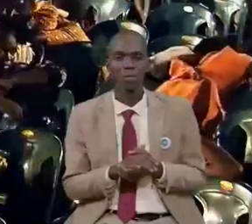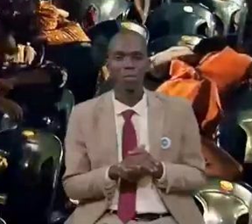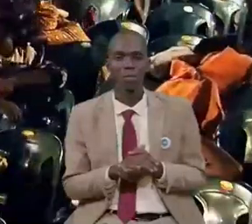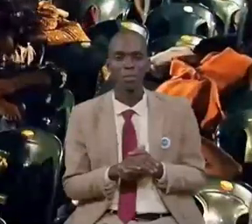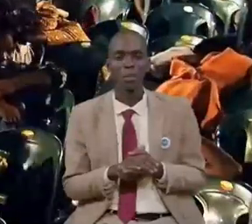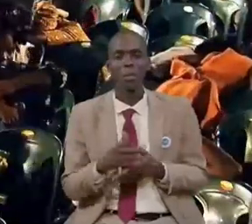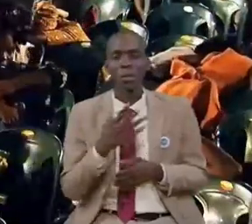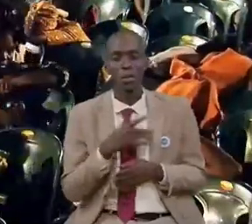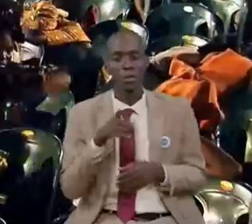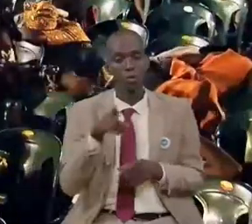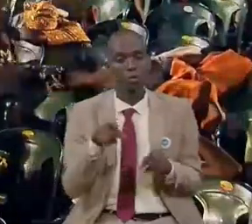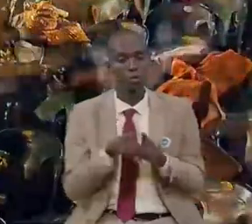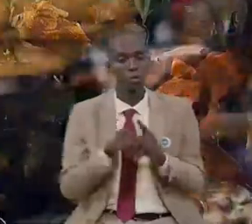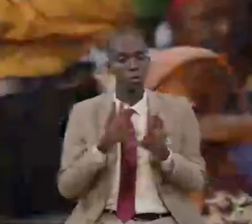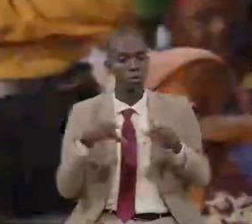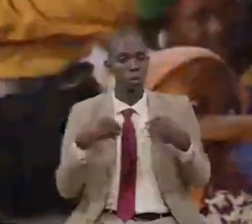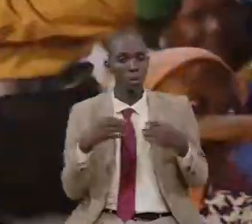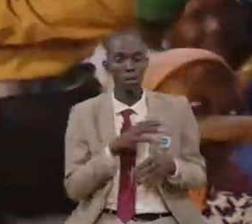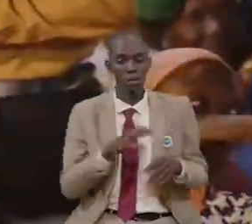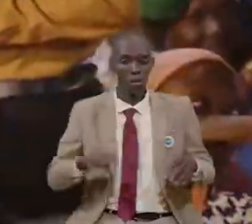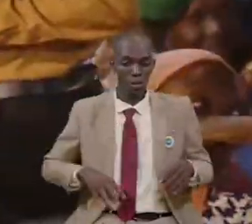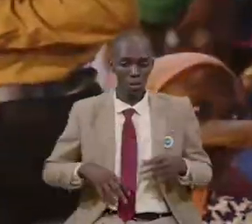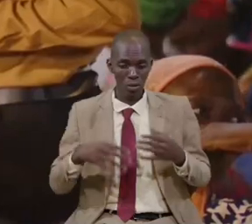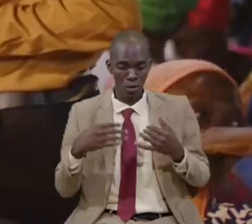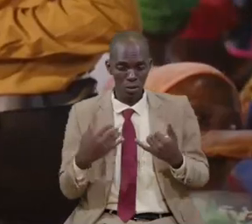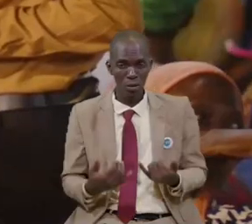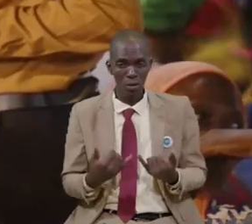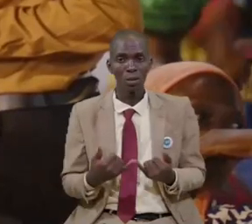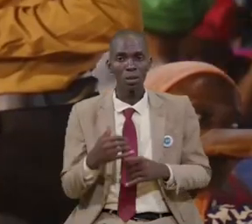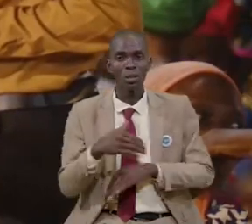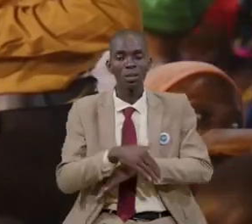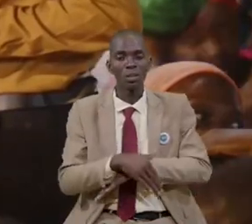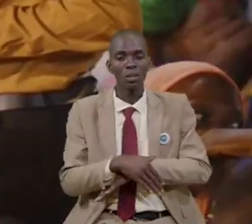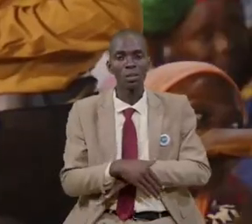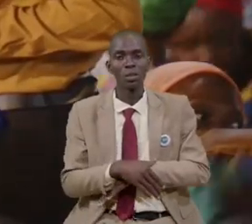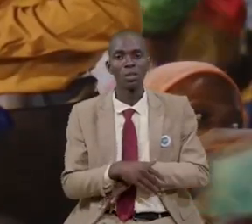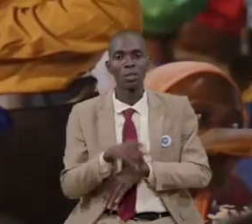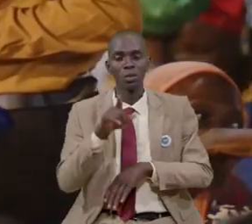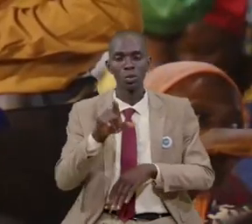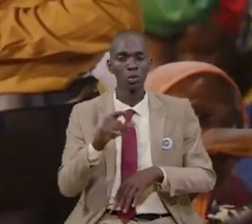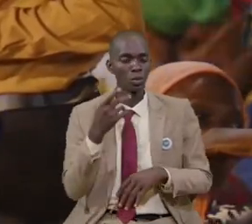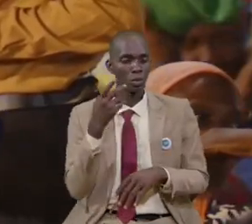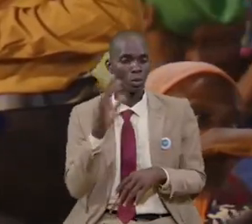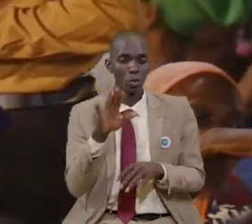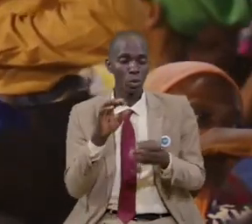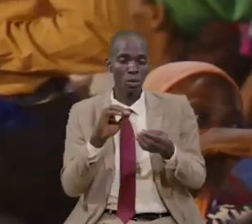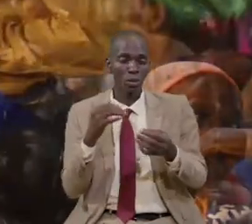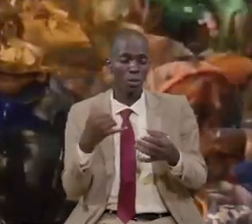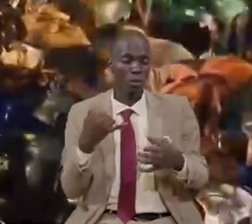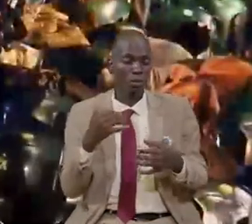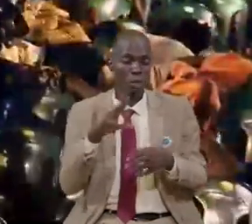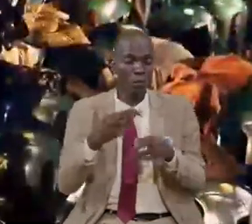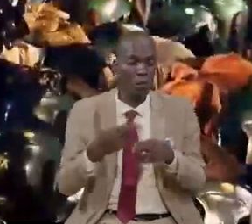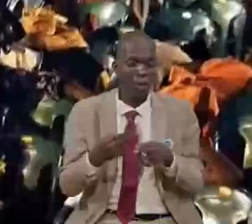et vous venez de donner votre vie à Christ, tout juste après le message, envoyez-nous